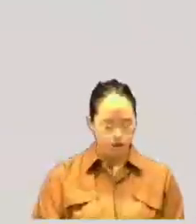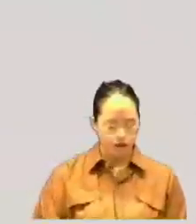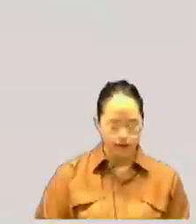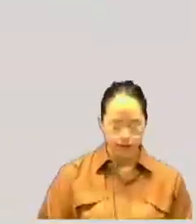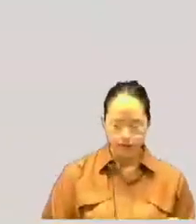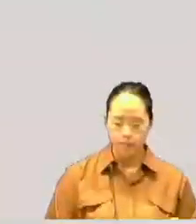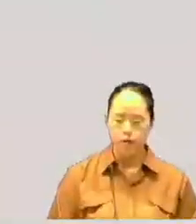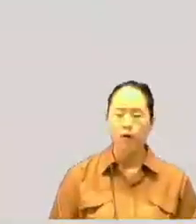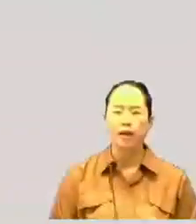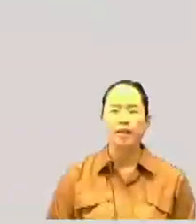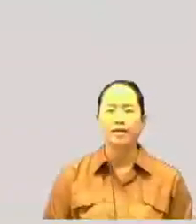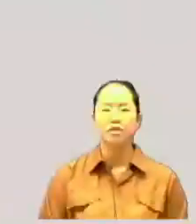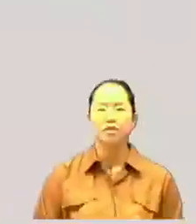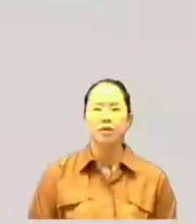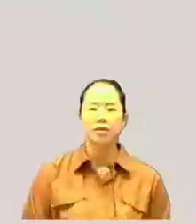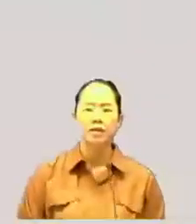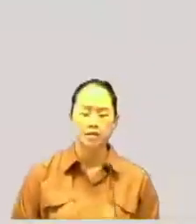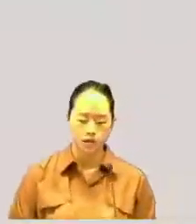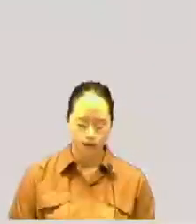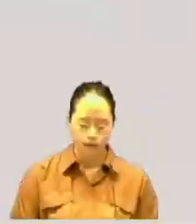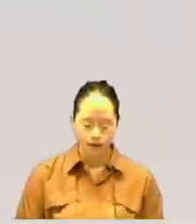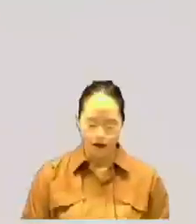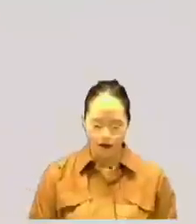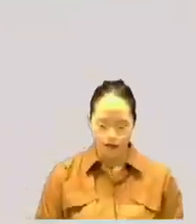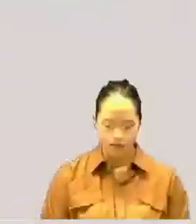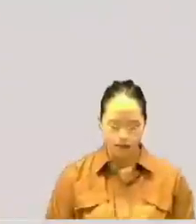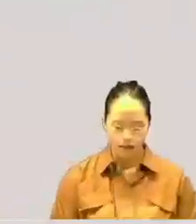所以这个以赛亚书